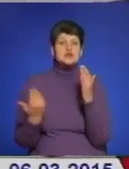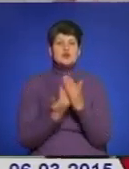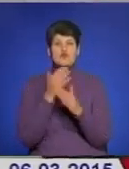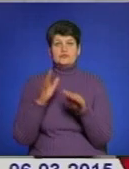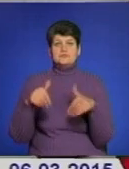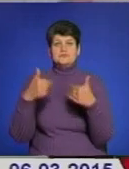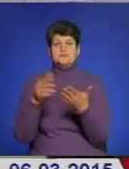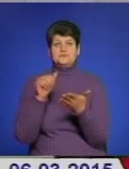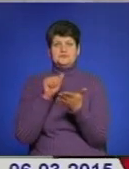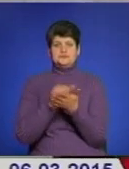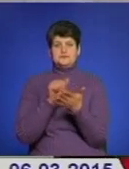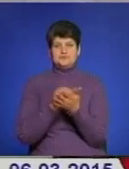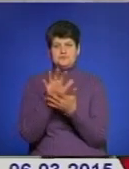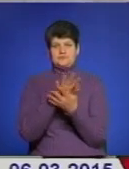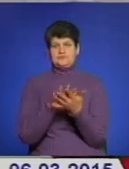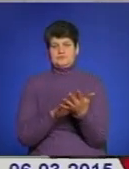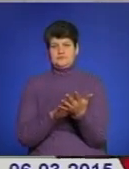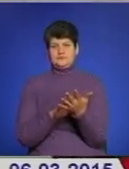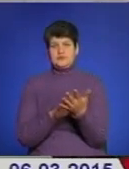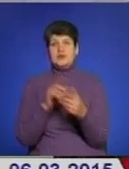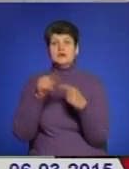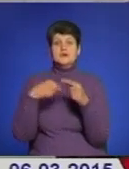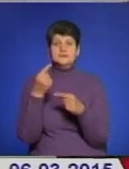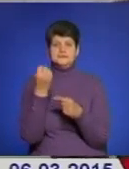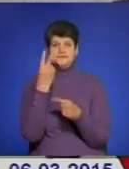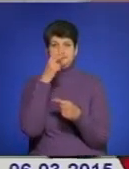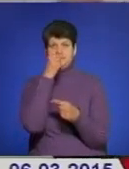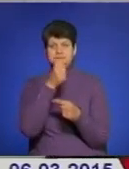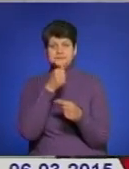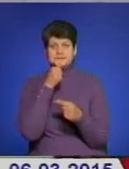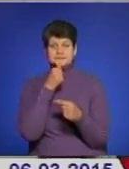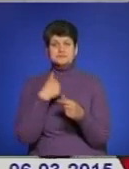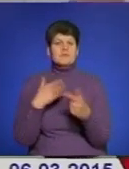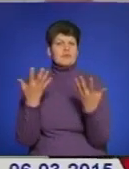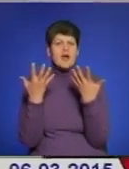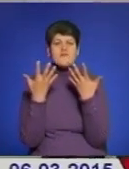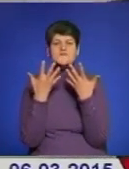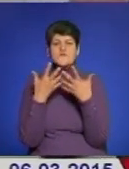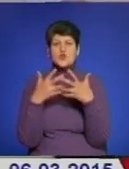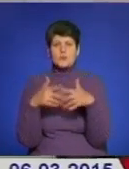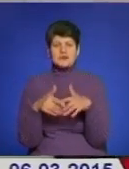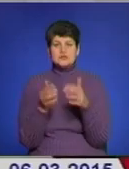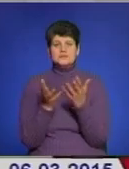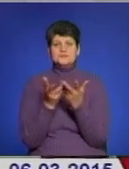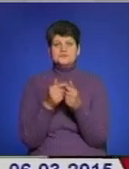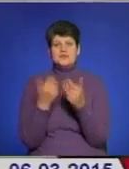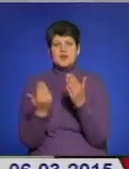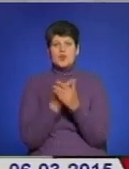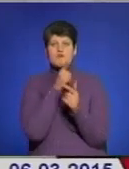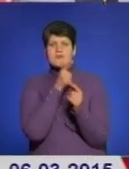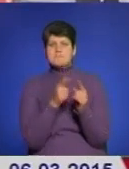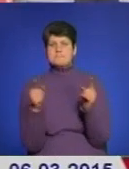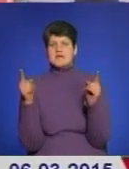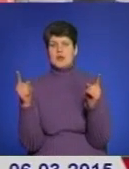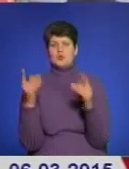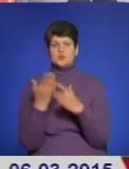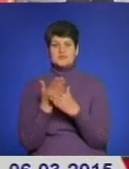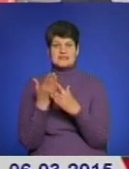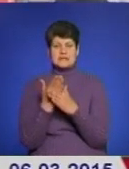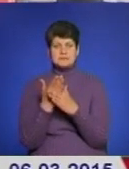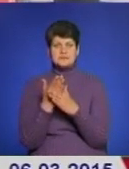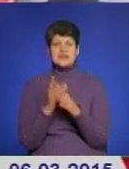подавати декларації і заяви. Через 12 місяців ми автоматично нарахуємо на новий період субсидій.